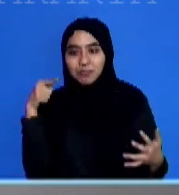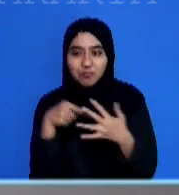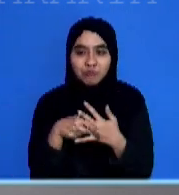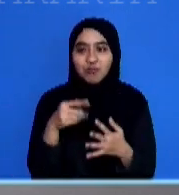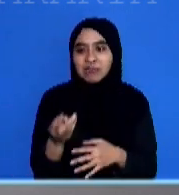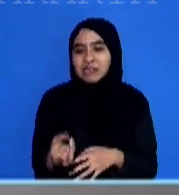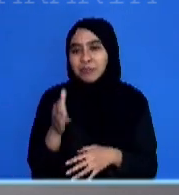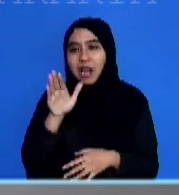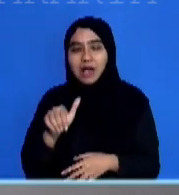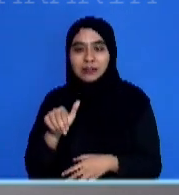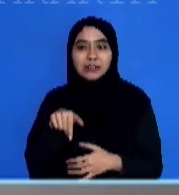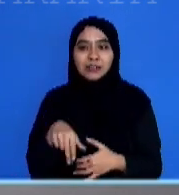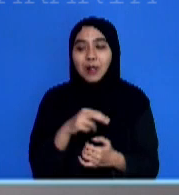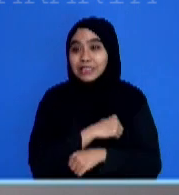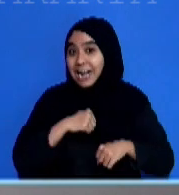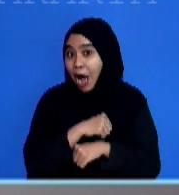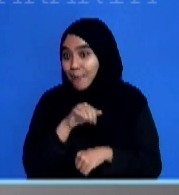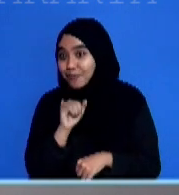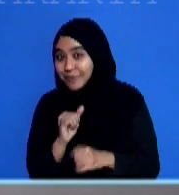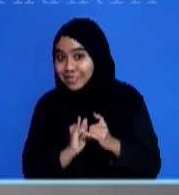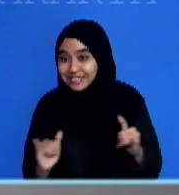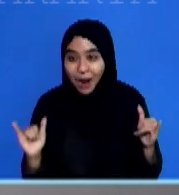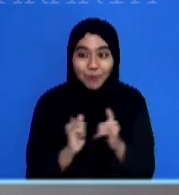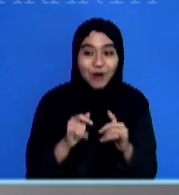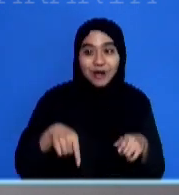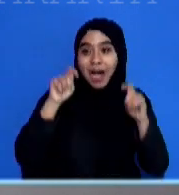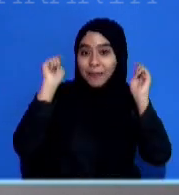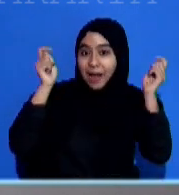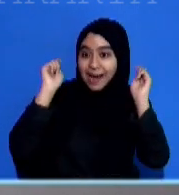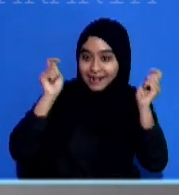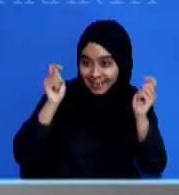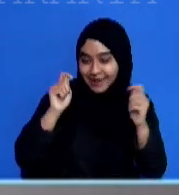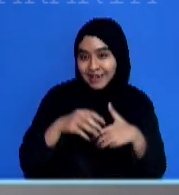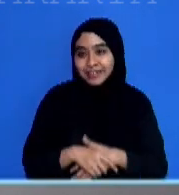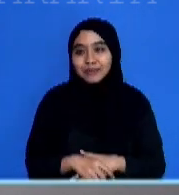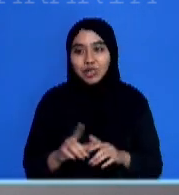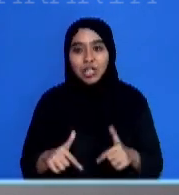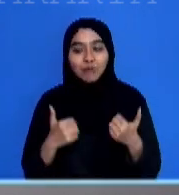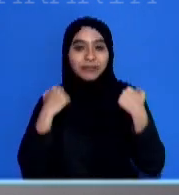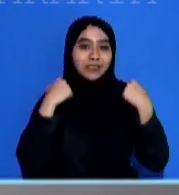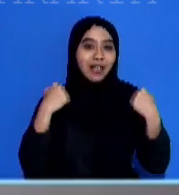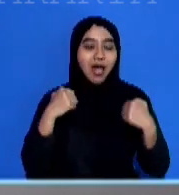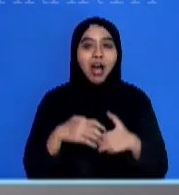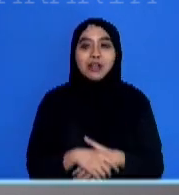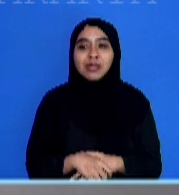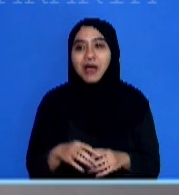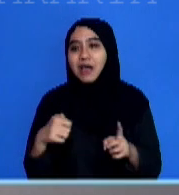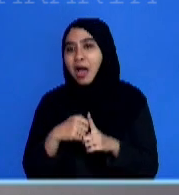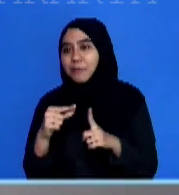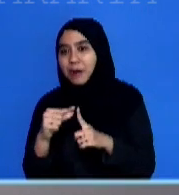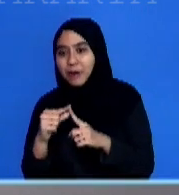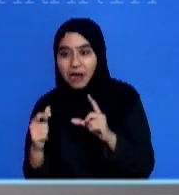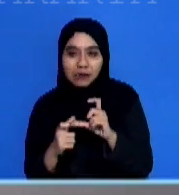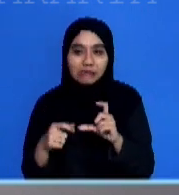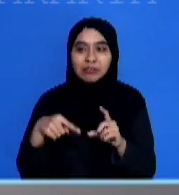mendatang. Senam bersama ini juga sebagai kampanye pola hidup sehat. Kesehatan para anggota KPPS dan Satlinmas perlu